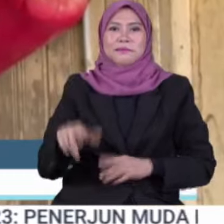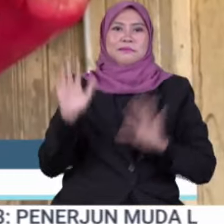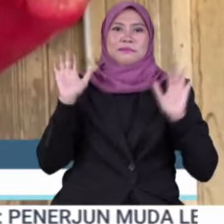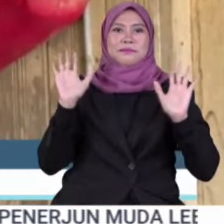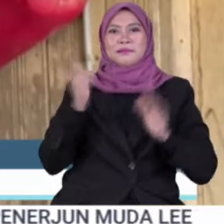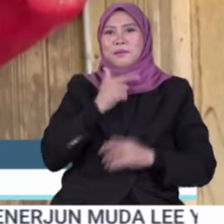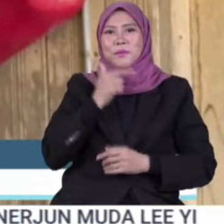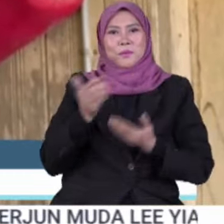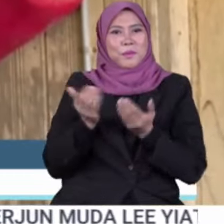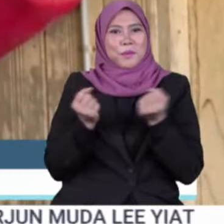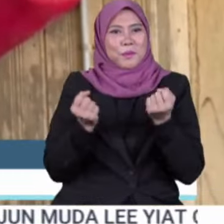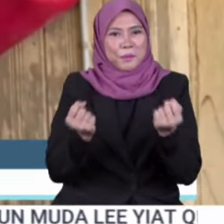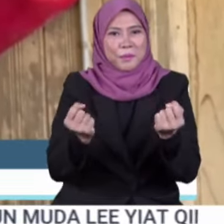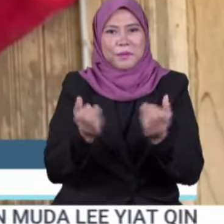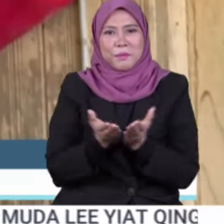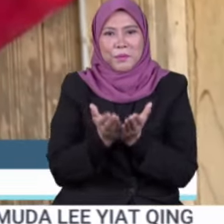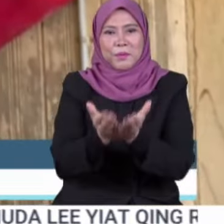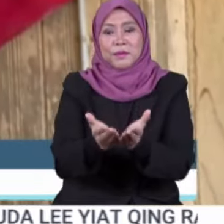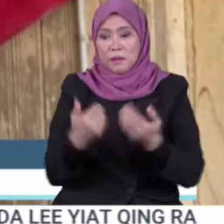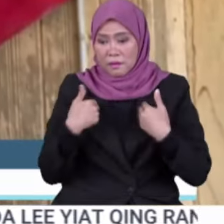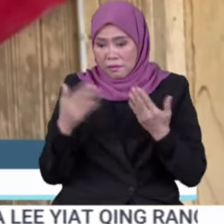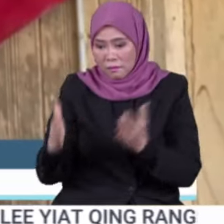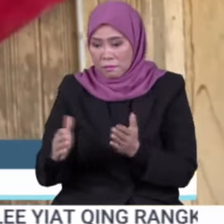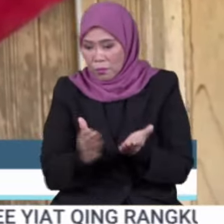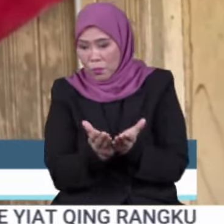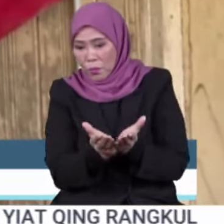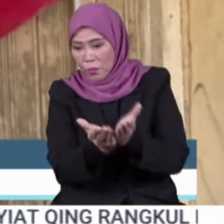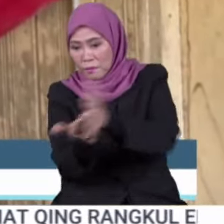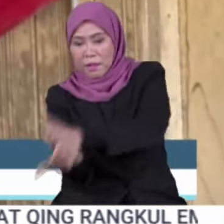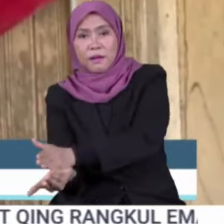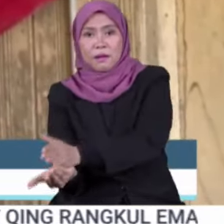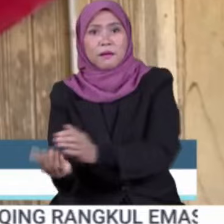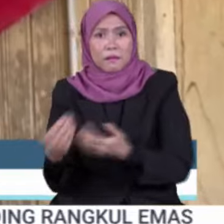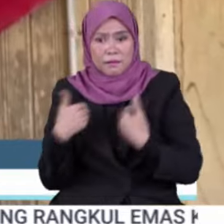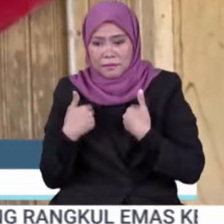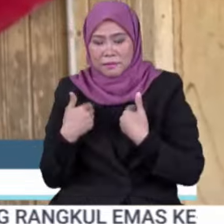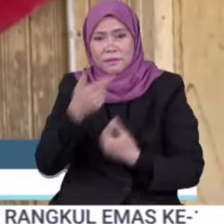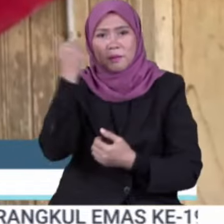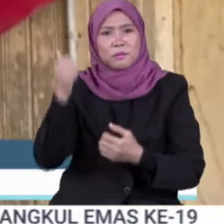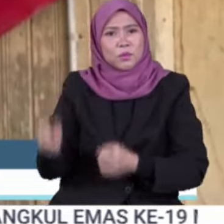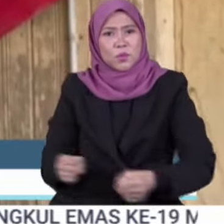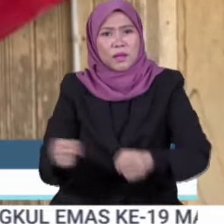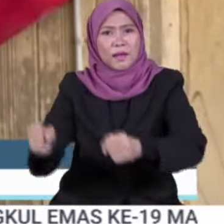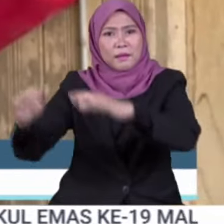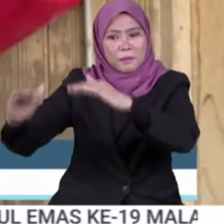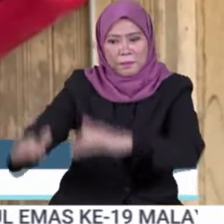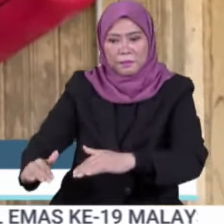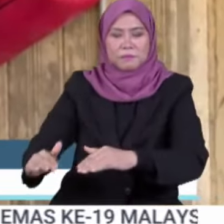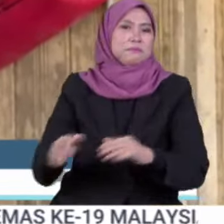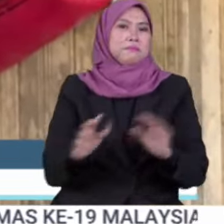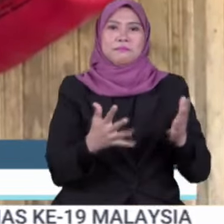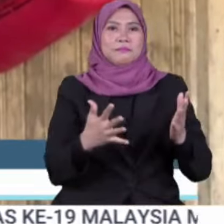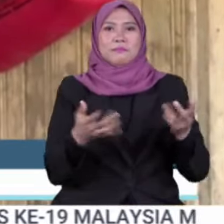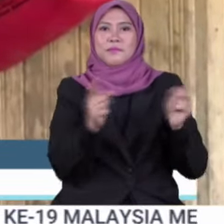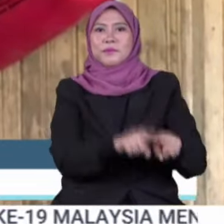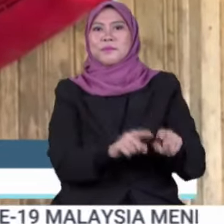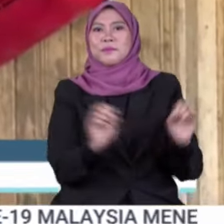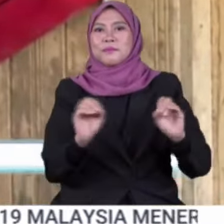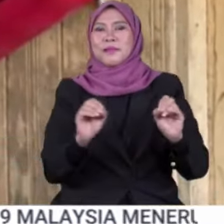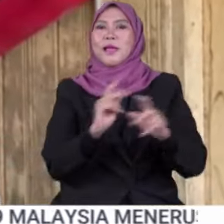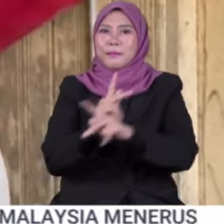Ada tak kejadian macam bot terbalik ke kalau kau sebab air cetik? Tak ada berlaku lagi sini kalau dia. Kita